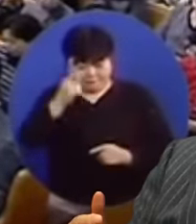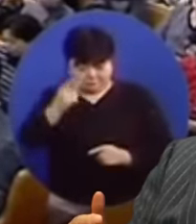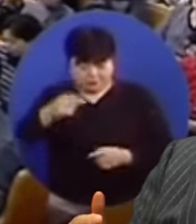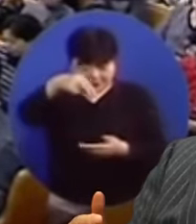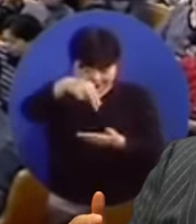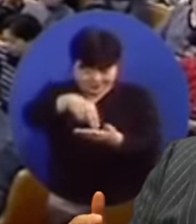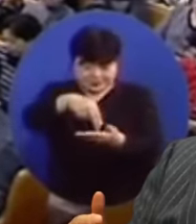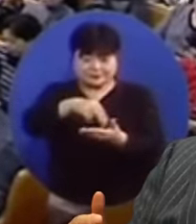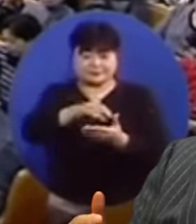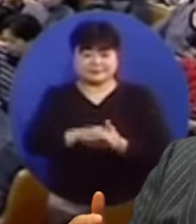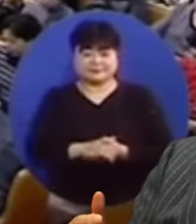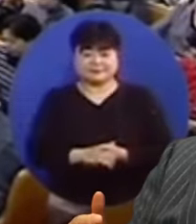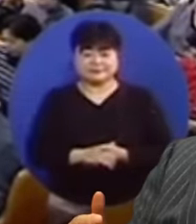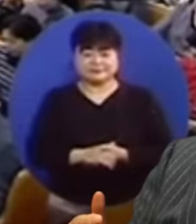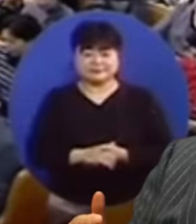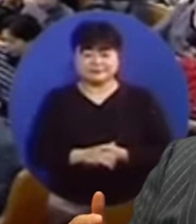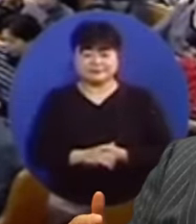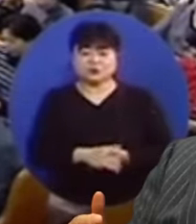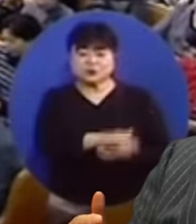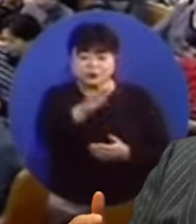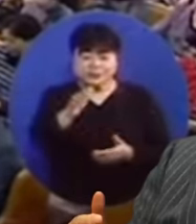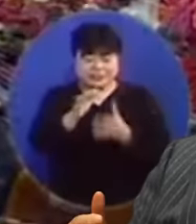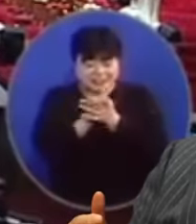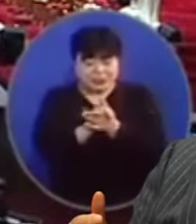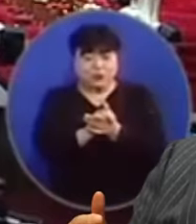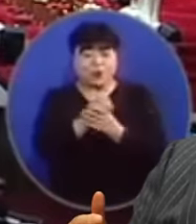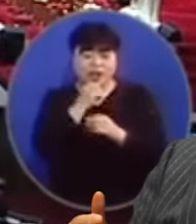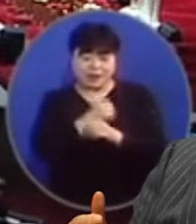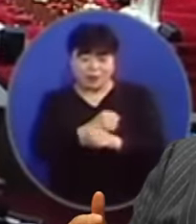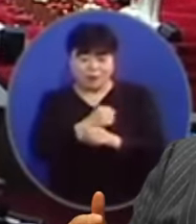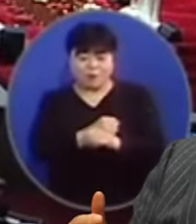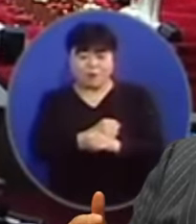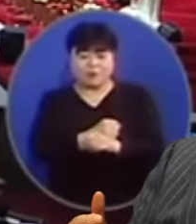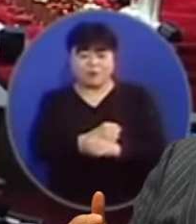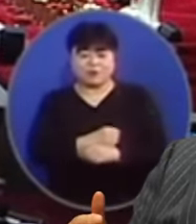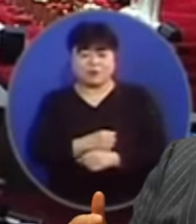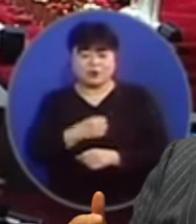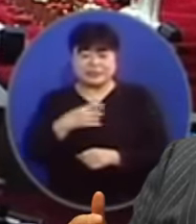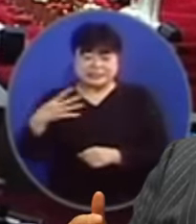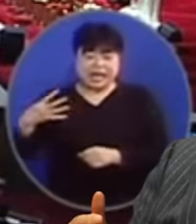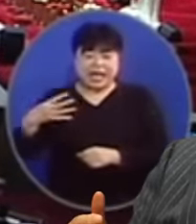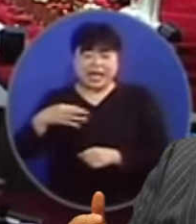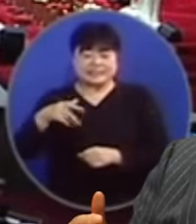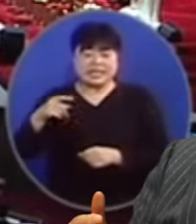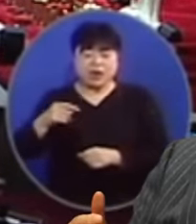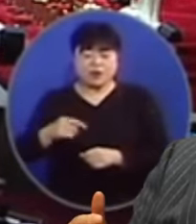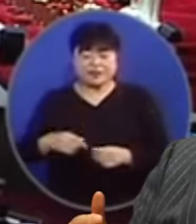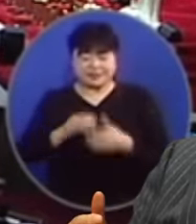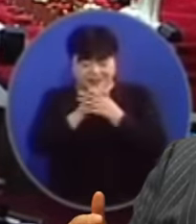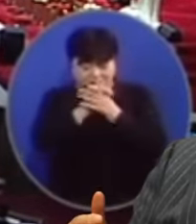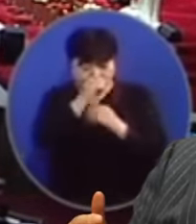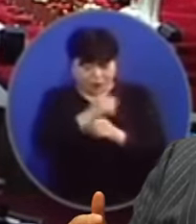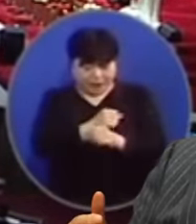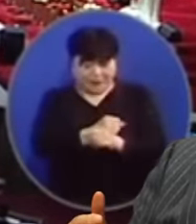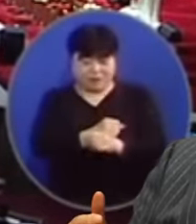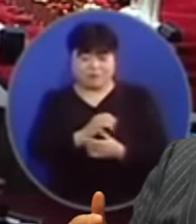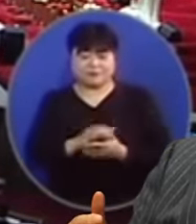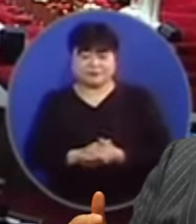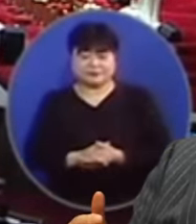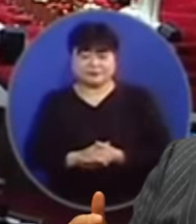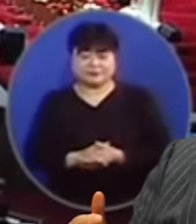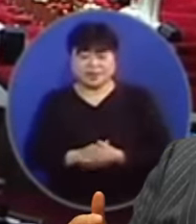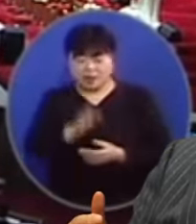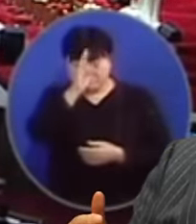서는 것입니다. 우리가 기도를 하되 4차원의 믿음을 통해서 기도해야 되는 것입니다. 예를 들어